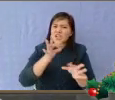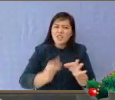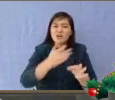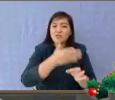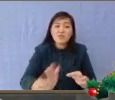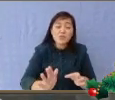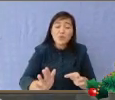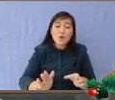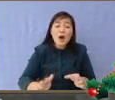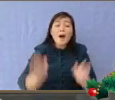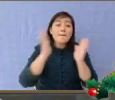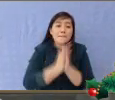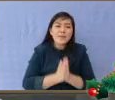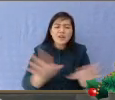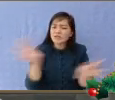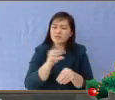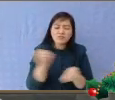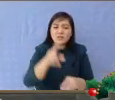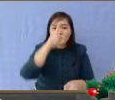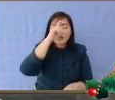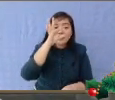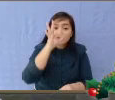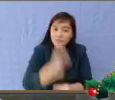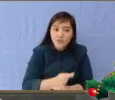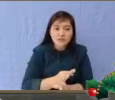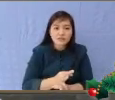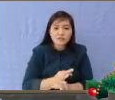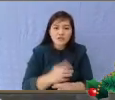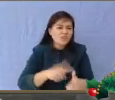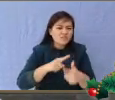kang yung mga tao nagtatanong, tapos pag sinagot, hindi naniniwala.